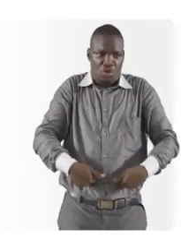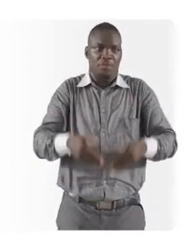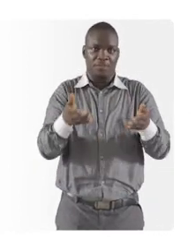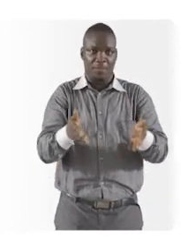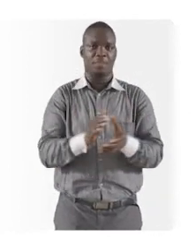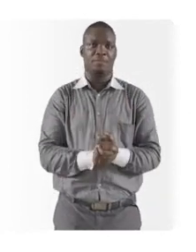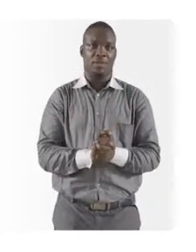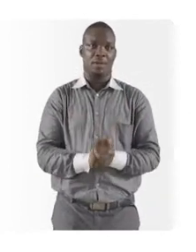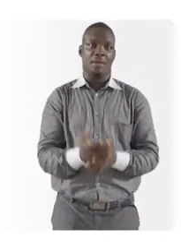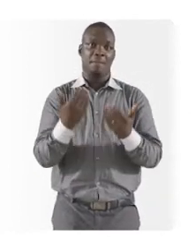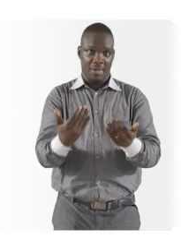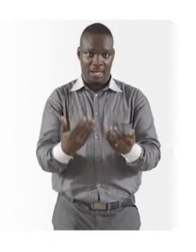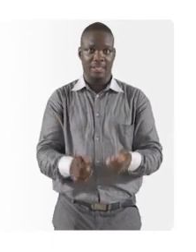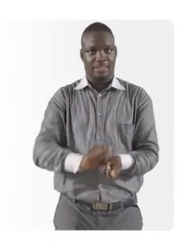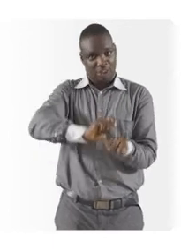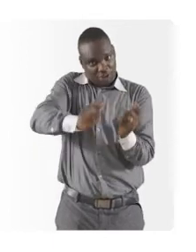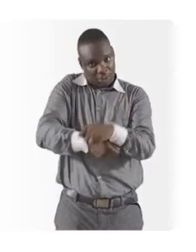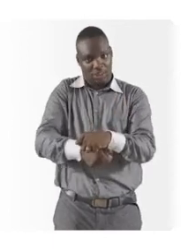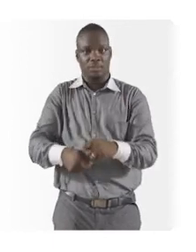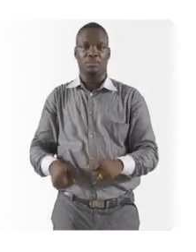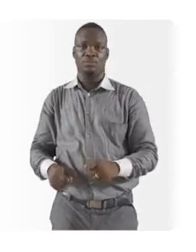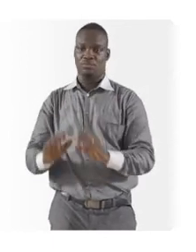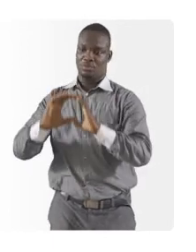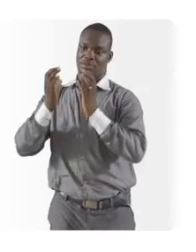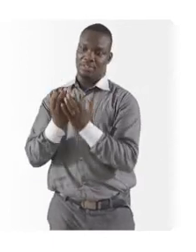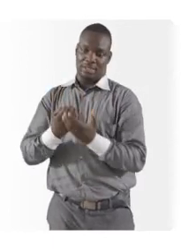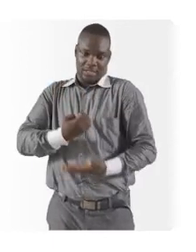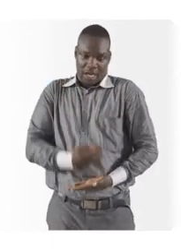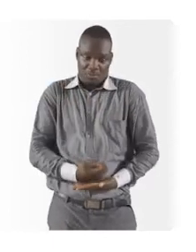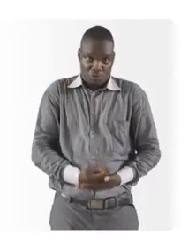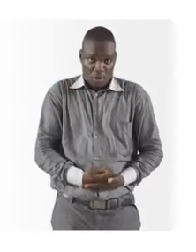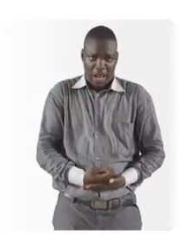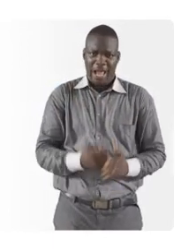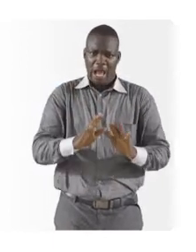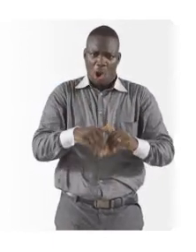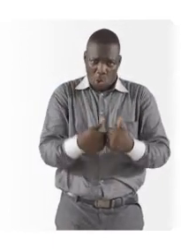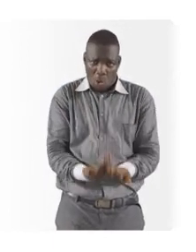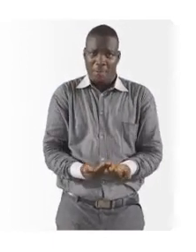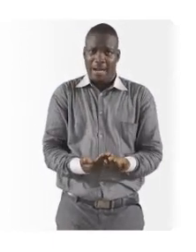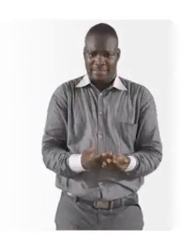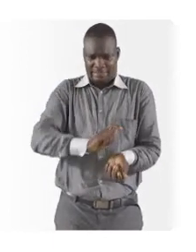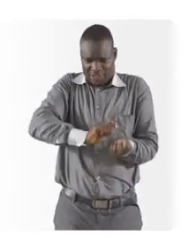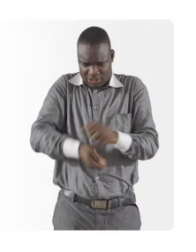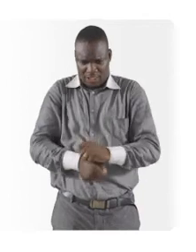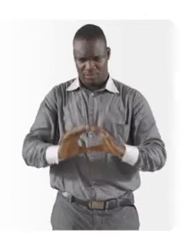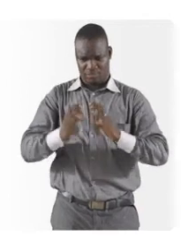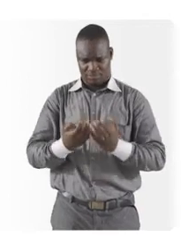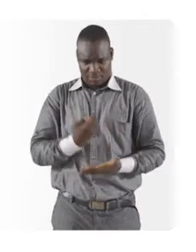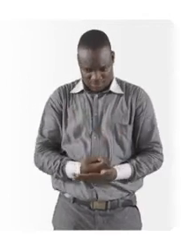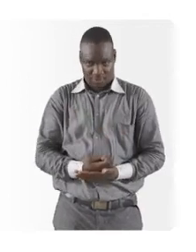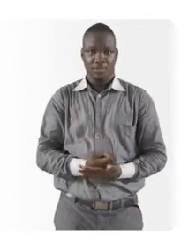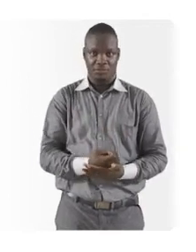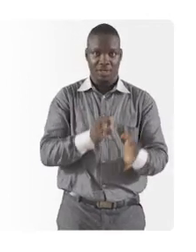un mécanisme. Le mécanisme de formation du sac embryonnaire est le suivant.